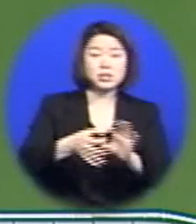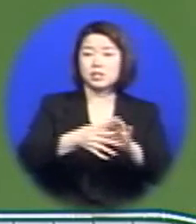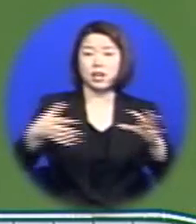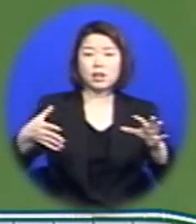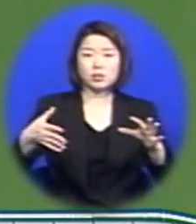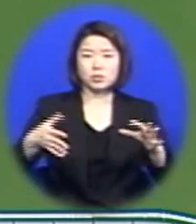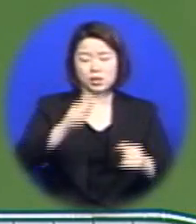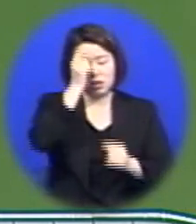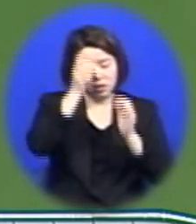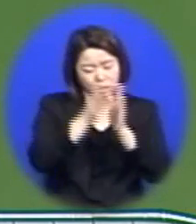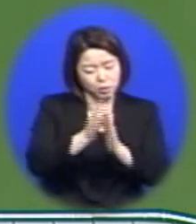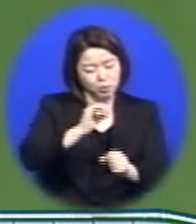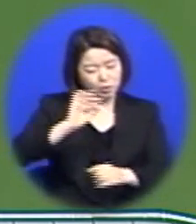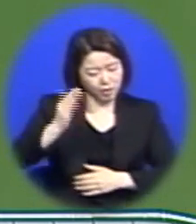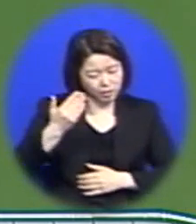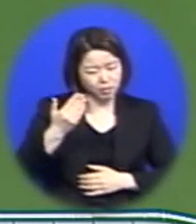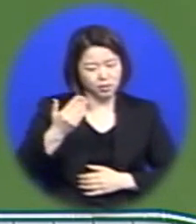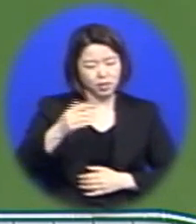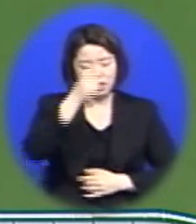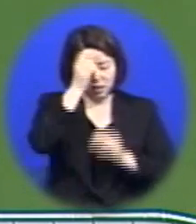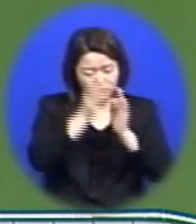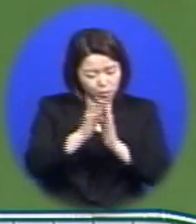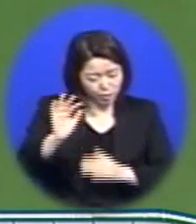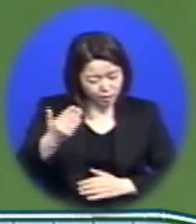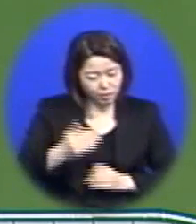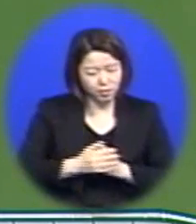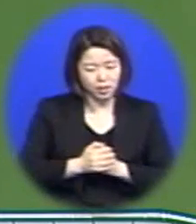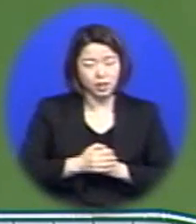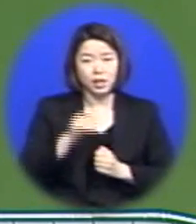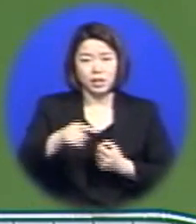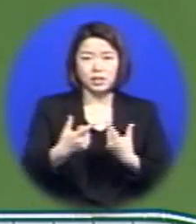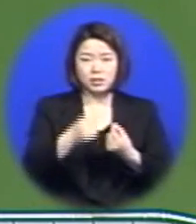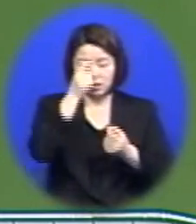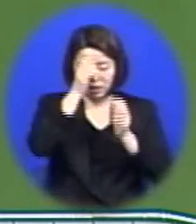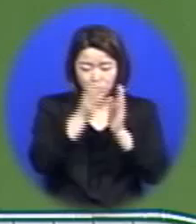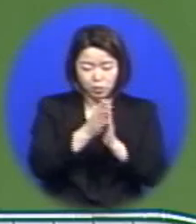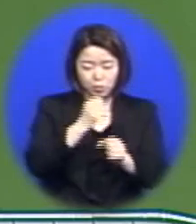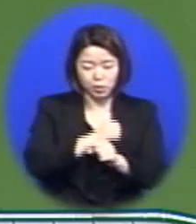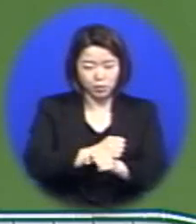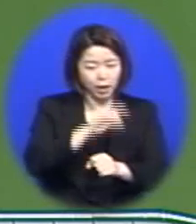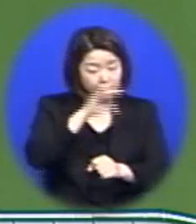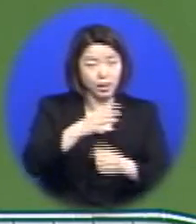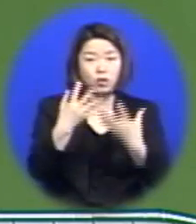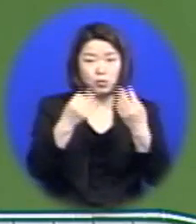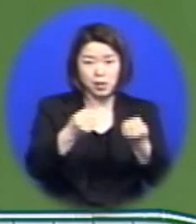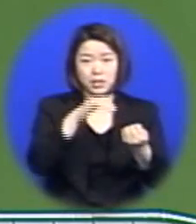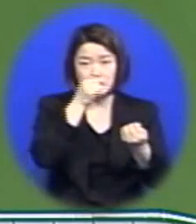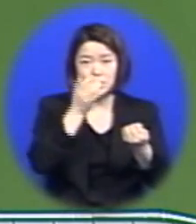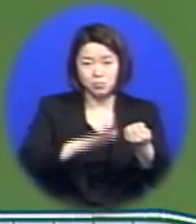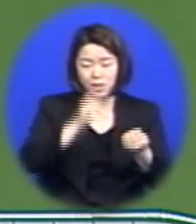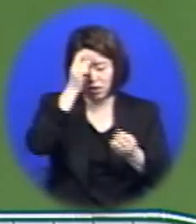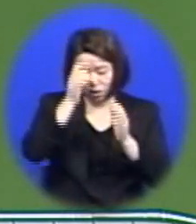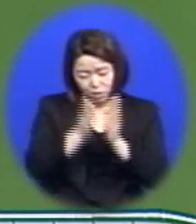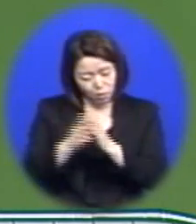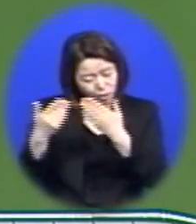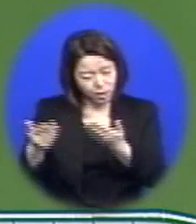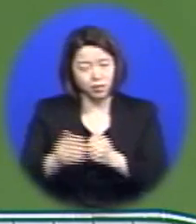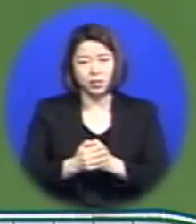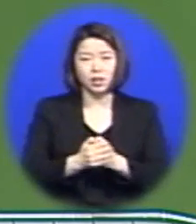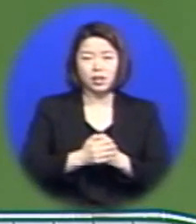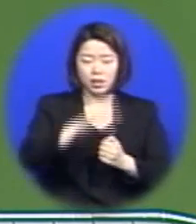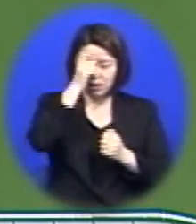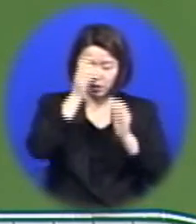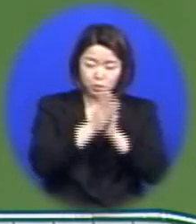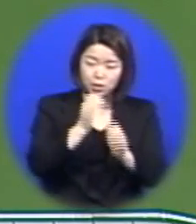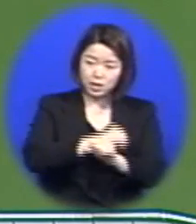기도해야 되는데 기도해야 되는데 그렇게 기도해도 안 되는게 많은데도 기도해야 되는데 내가 기도 안해